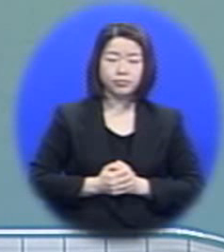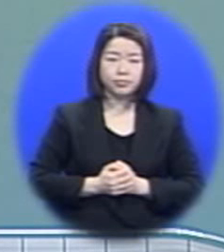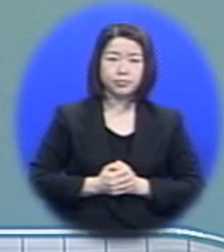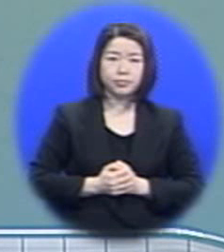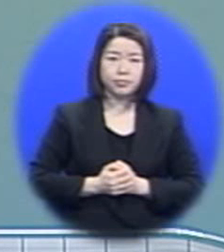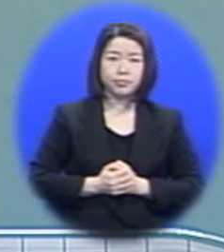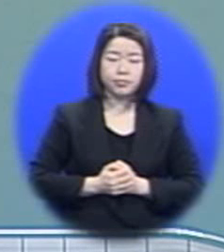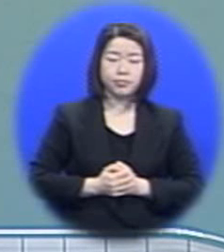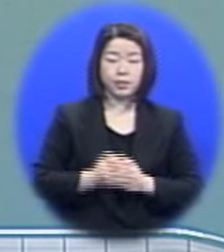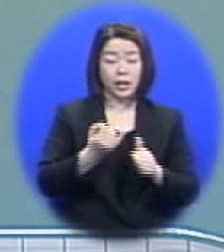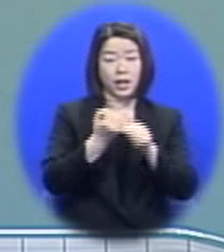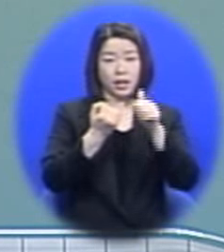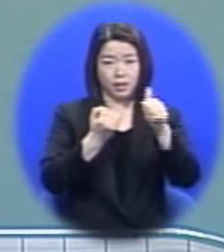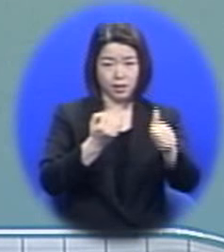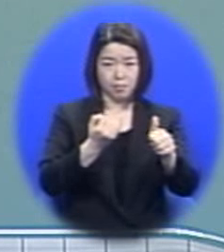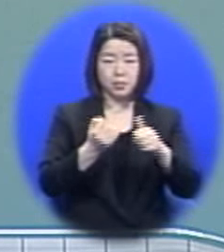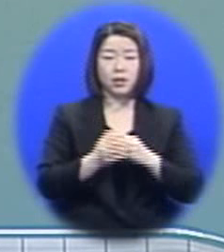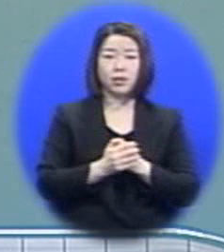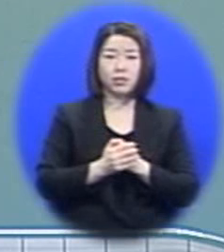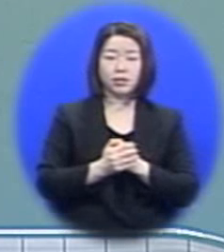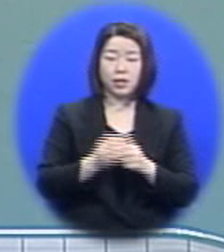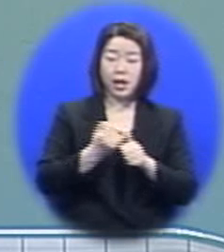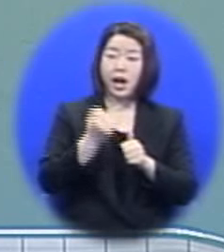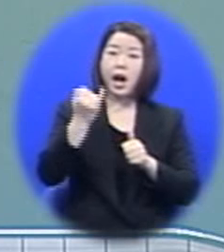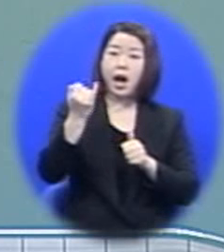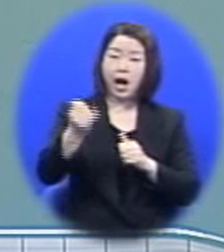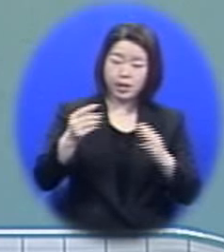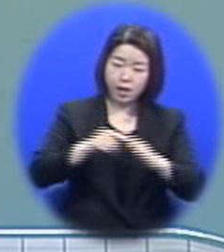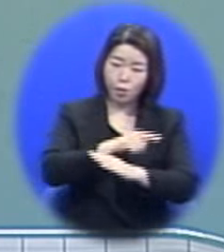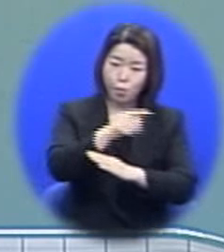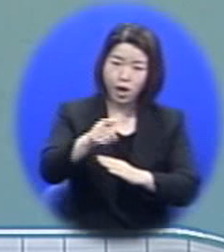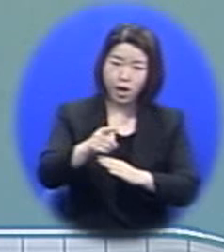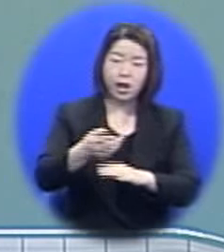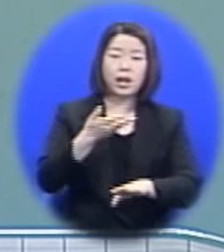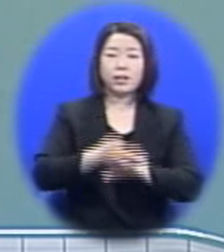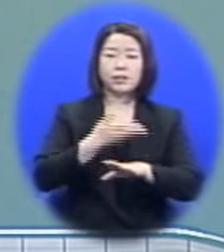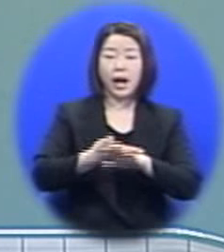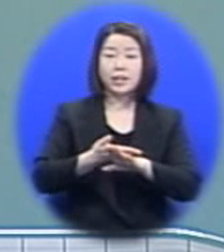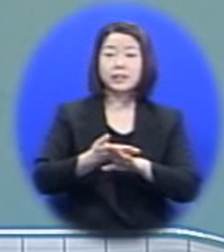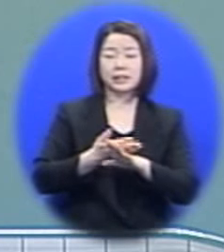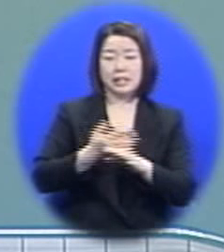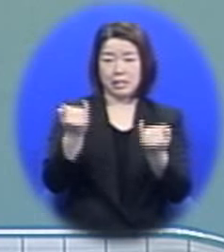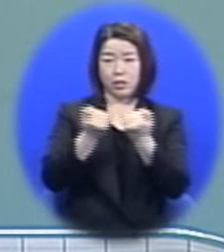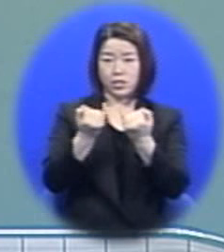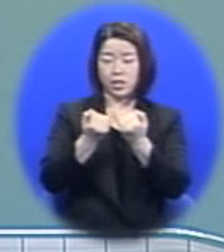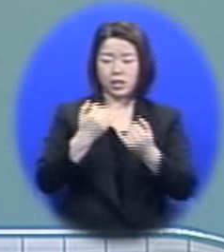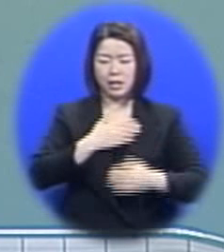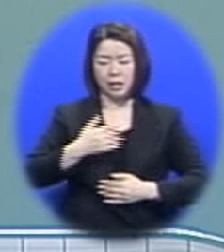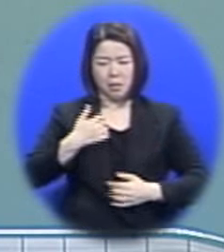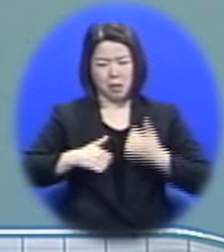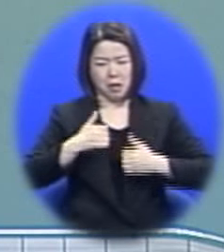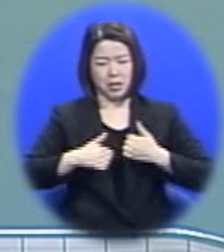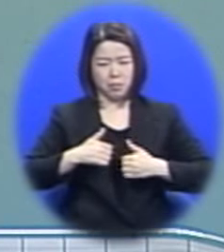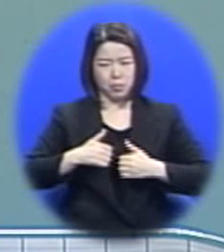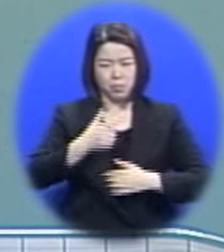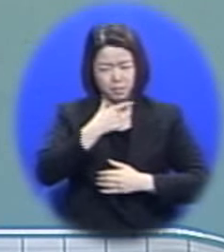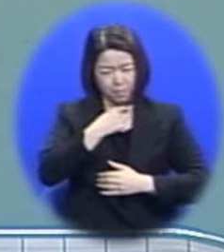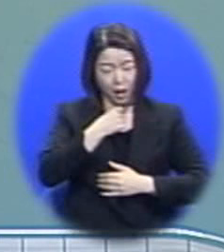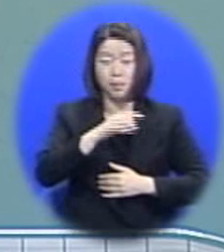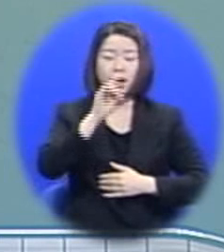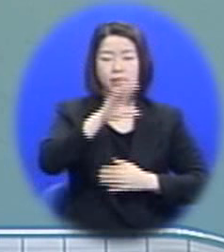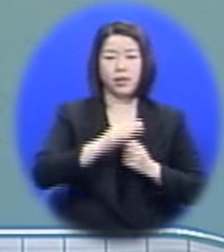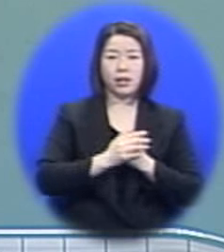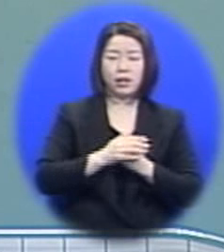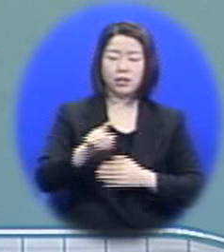거예요. 남편은 아내 외에 다른 여자에게서 기쁨을 얻으려고 하면 안 됩니다. 그건